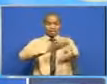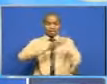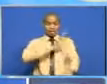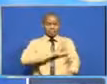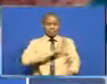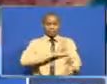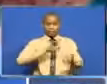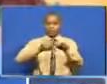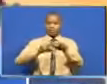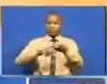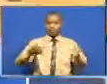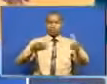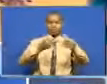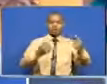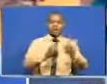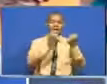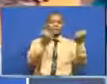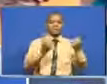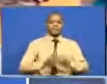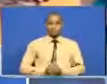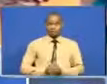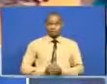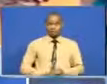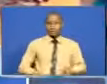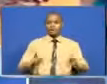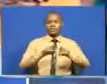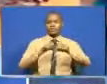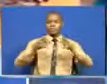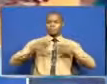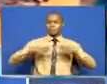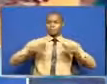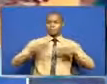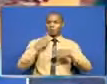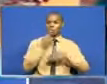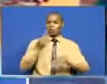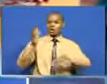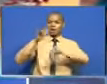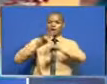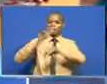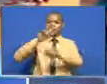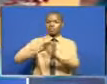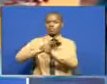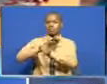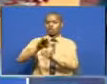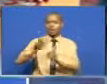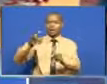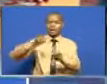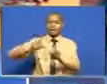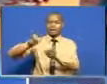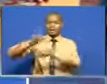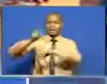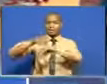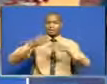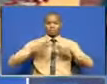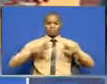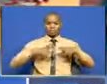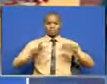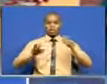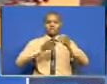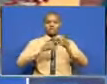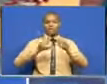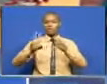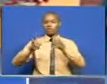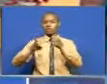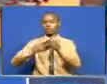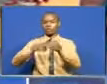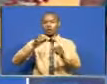accident cover. Hayo yamejiri huku idadi ya watu walioambukizwa virusi vya corona hapa nchini ikiongezeka baada ya watu 727 kudhibitishwa